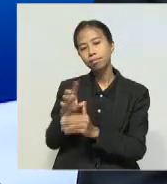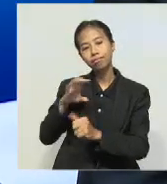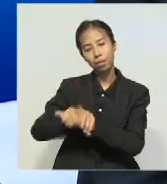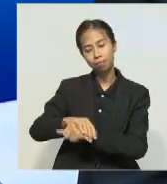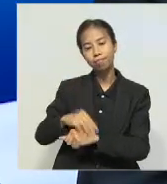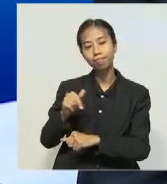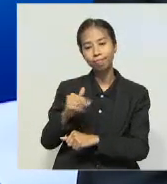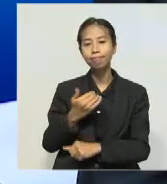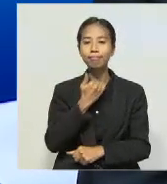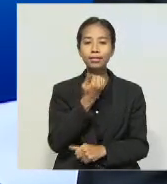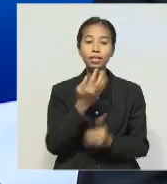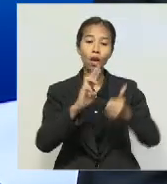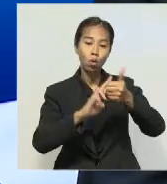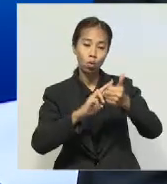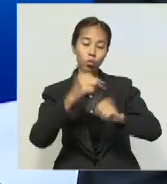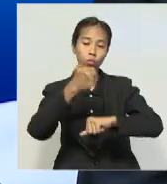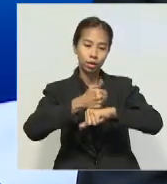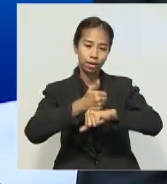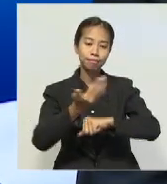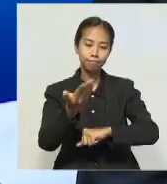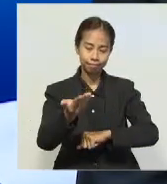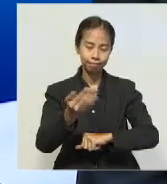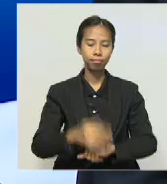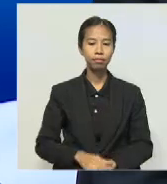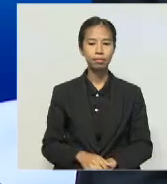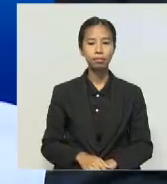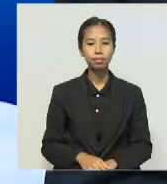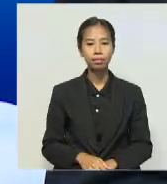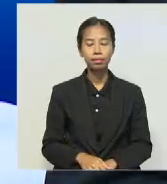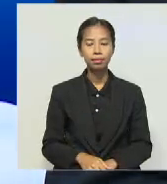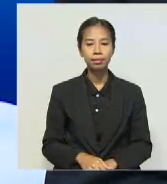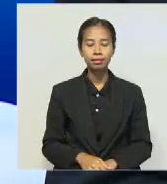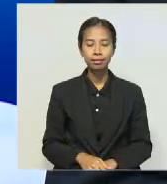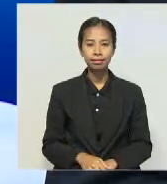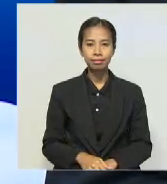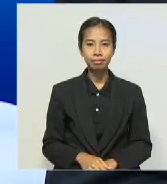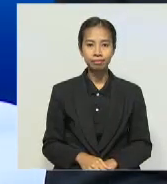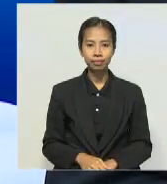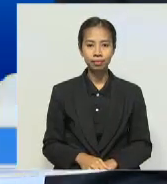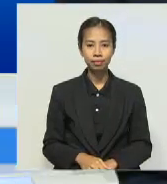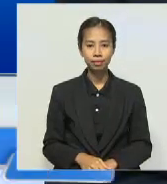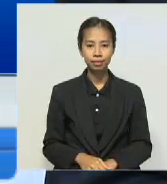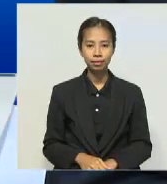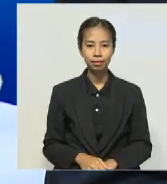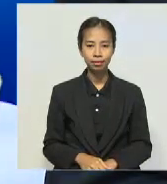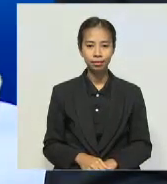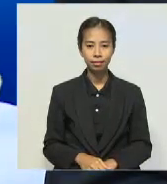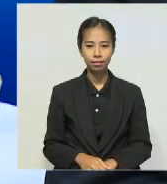ครับเดี๋ยวฟังเสียงท่านรองผู้ว่าชี้แจงกันดูครับ แล้วก็อย่างที่ผมเรียนนะก็